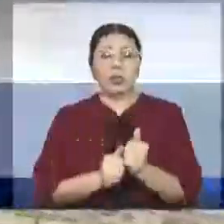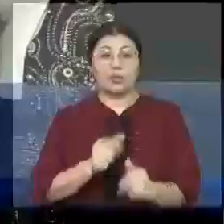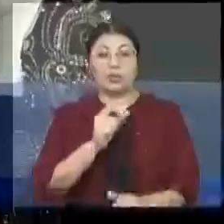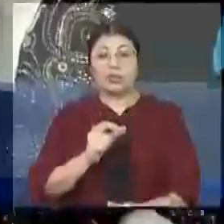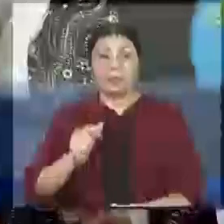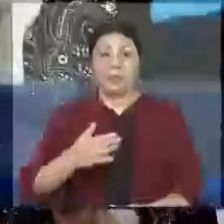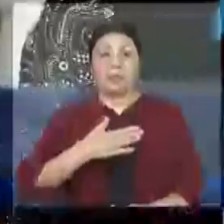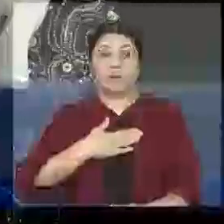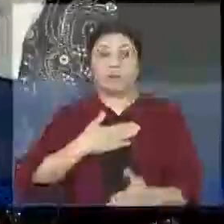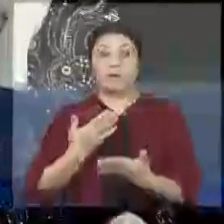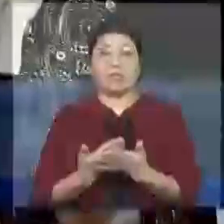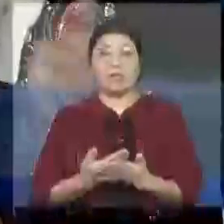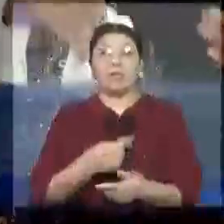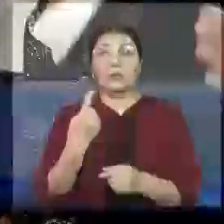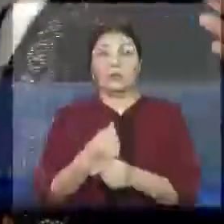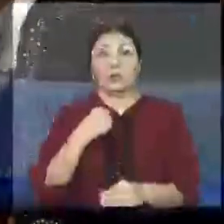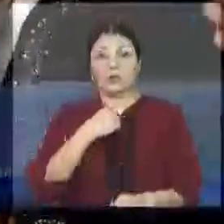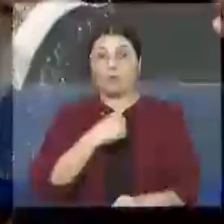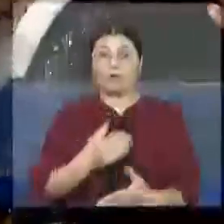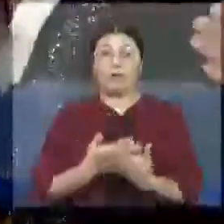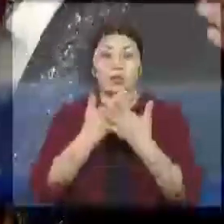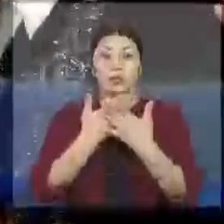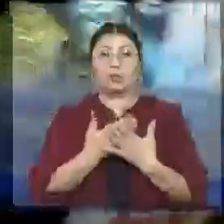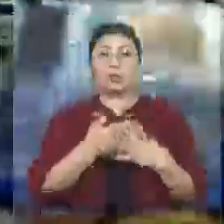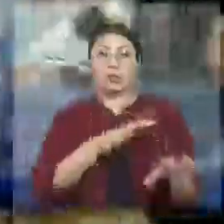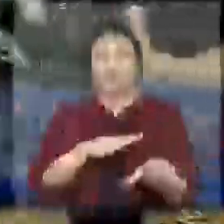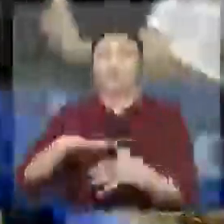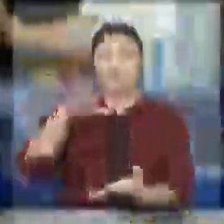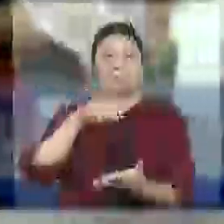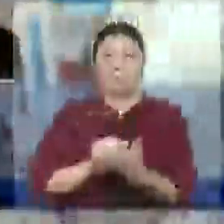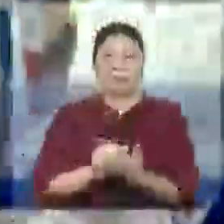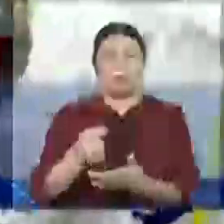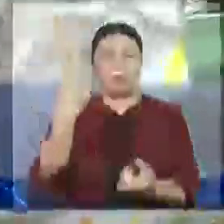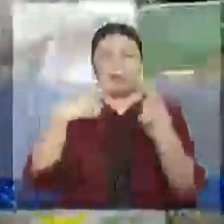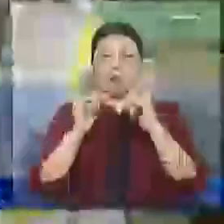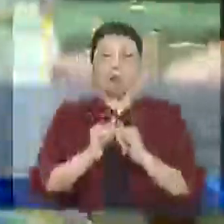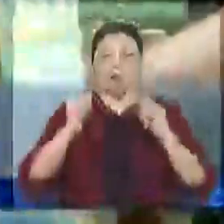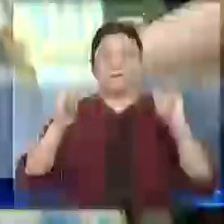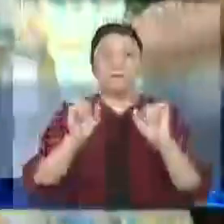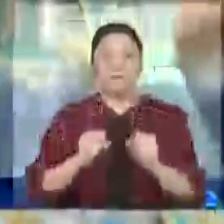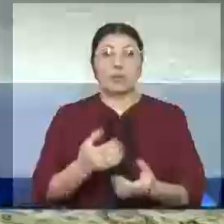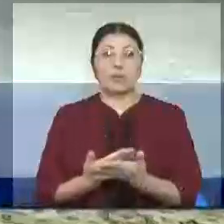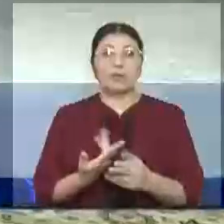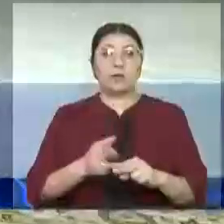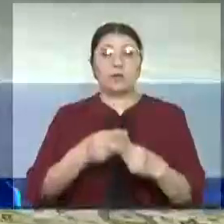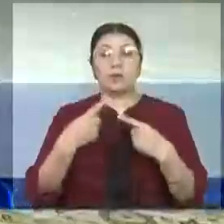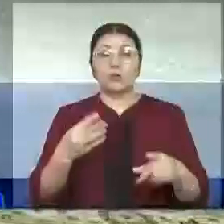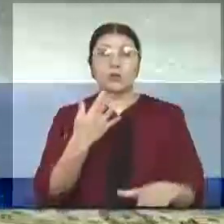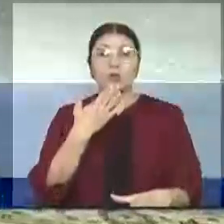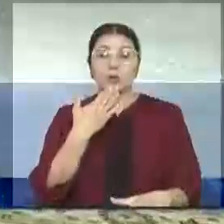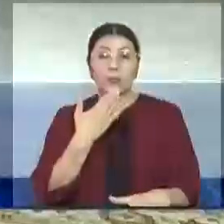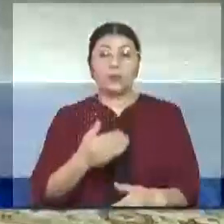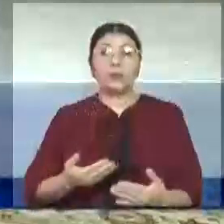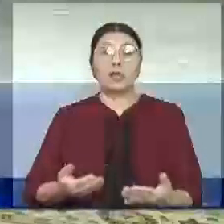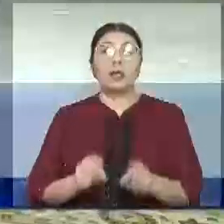мәдени шараларға тартылған. Бір жағынан өздерінің сүйіктісімен айналысып шығармашылық әлеуетін дамытуға мүмкіндік. Бұл жолғы мерекеге орай түрлі ұлттың салт-дәстүрін